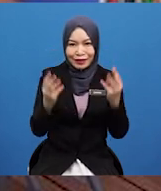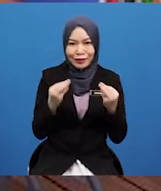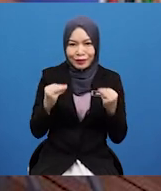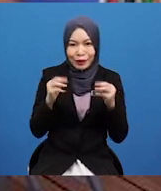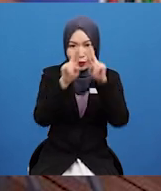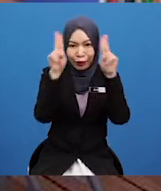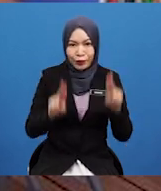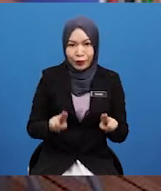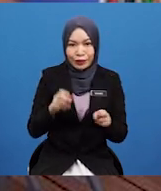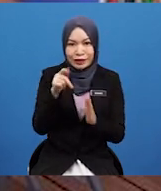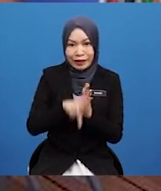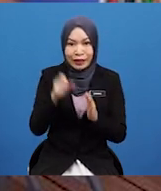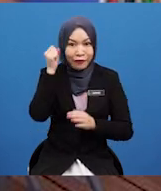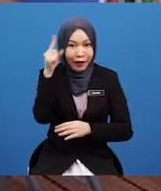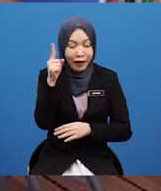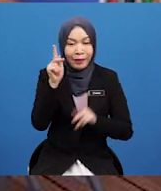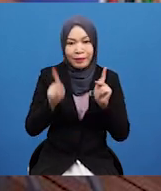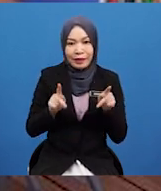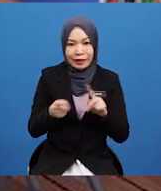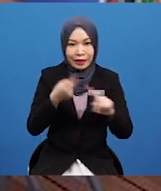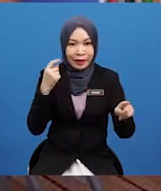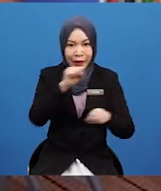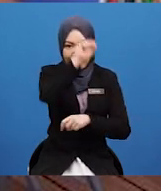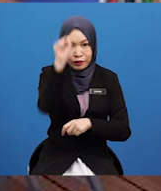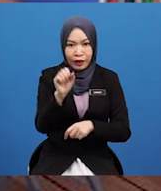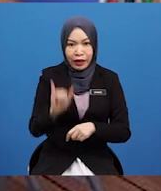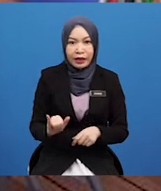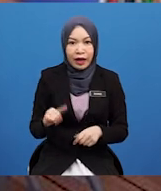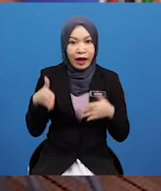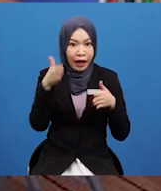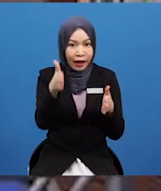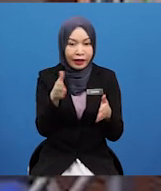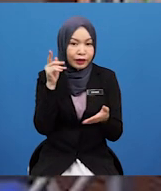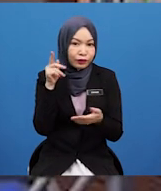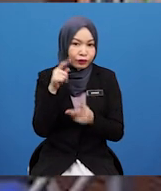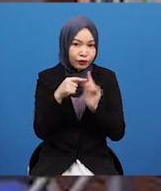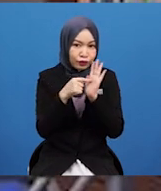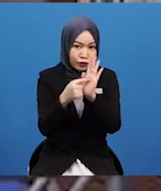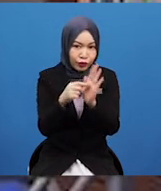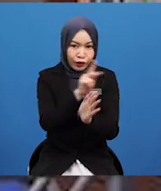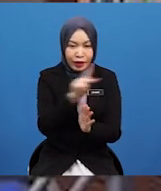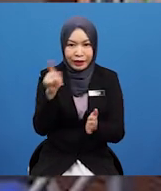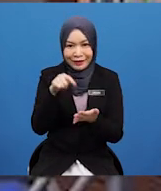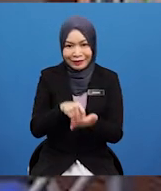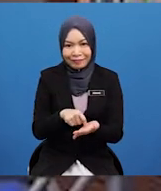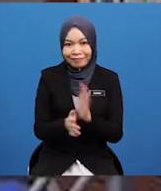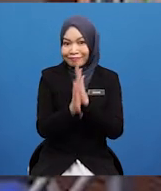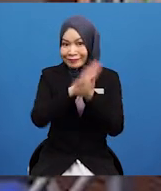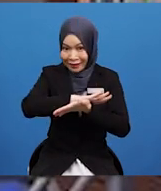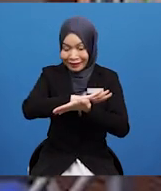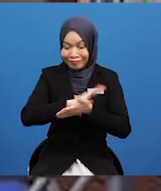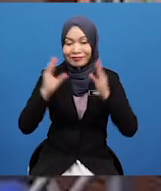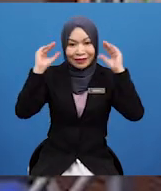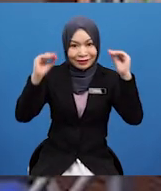tentang ilmu ini melalui soalan-soalan yang akan dikemukakan. Oleh itu, cikgu akan